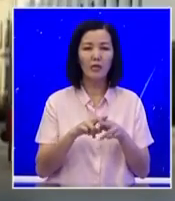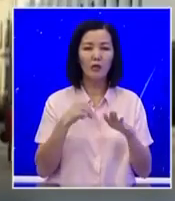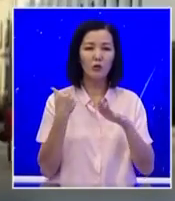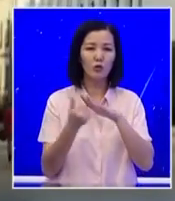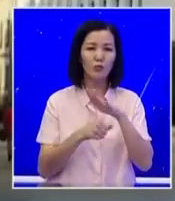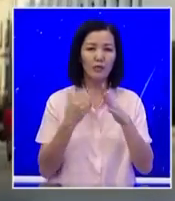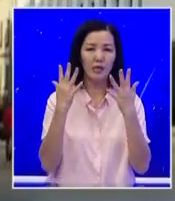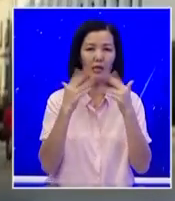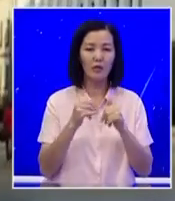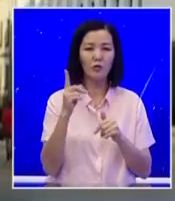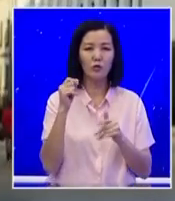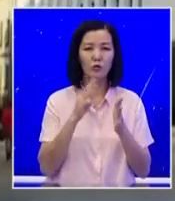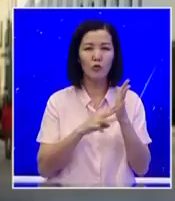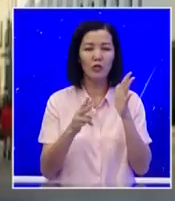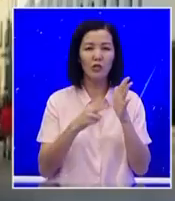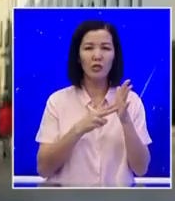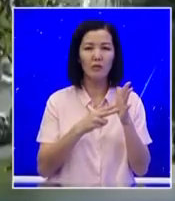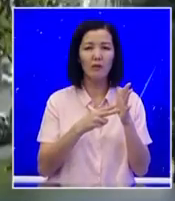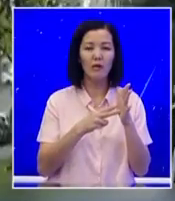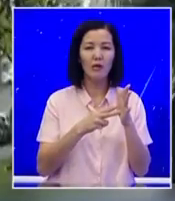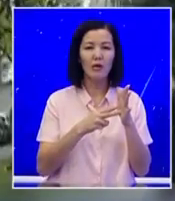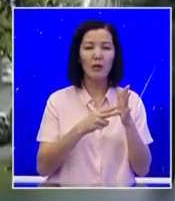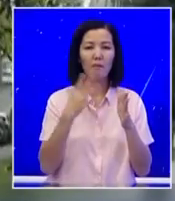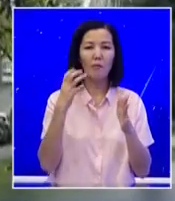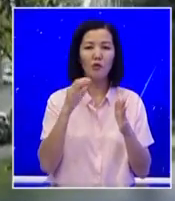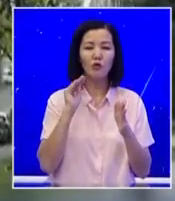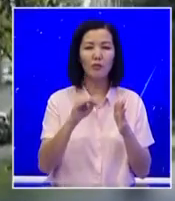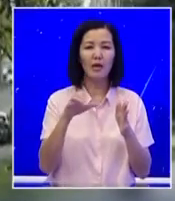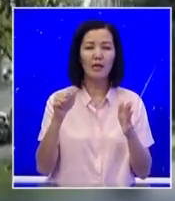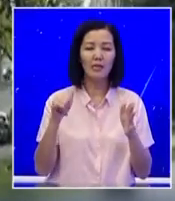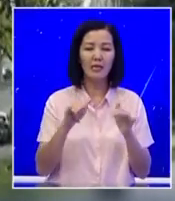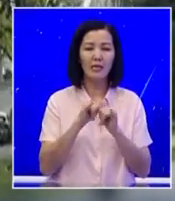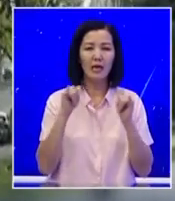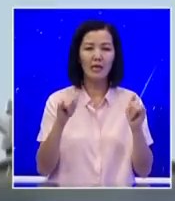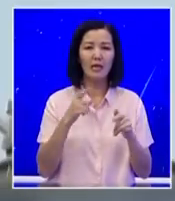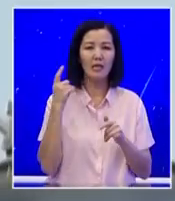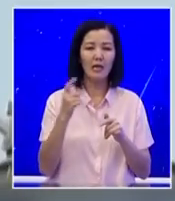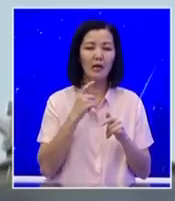саны 197 мыңнан 1,5 миллионға дейін артқан. Карантин салдарынан